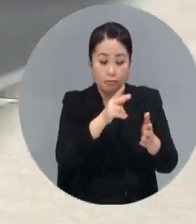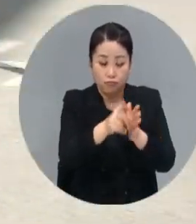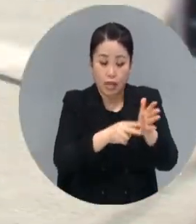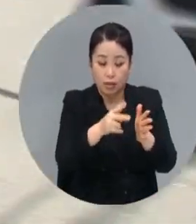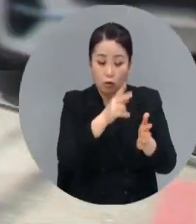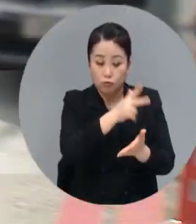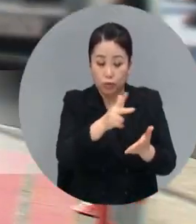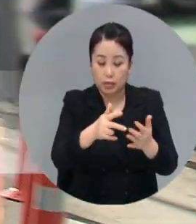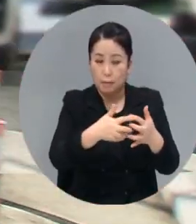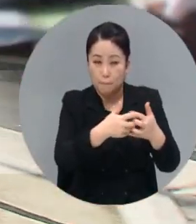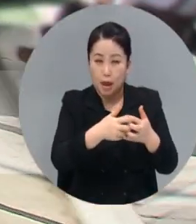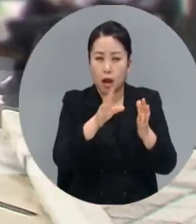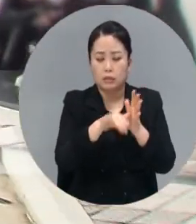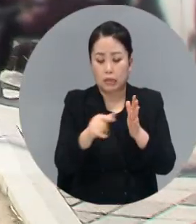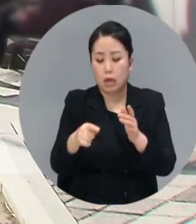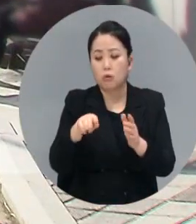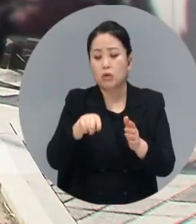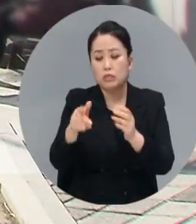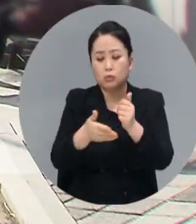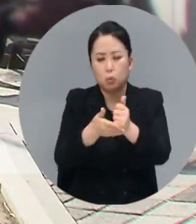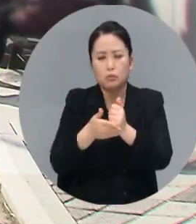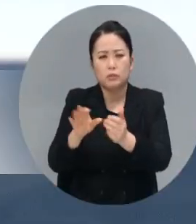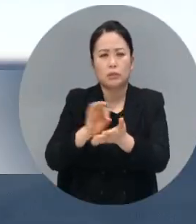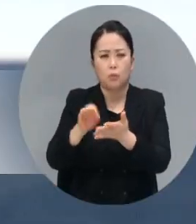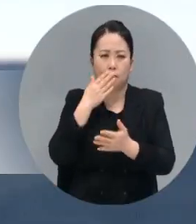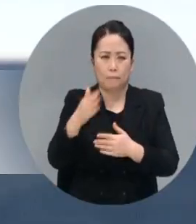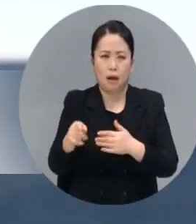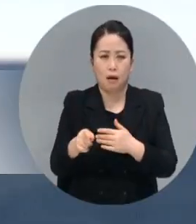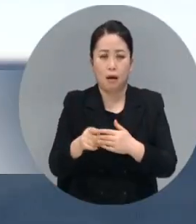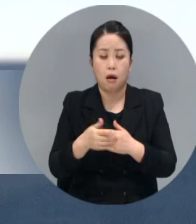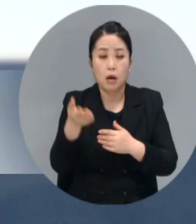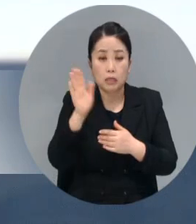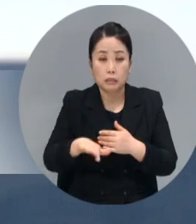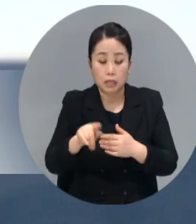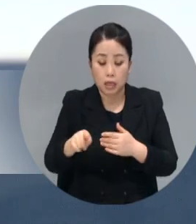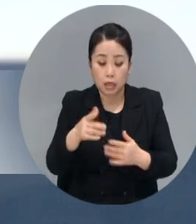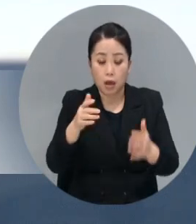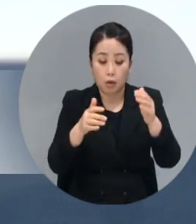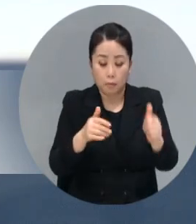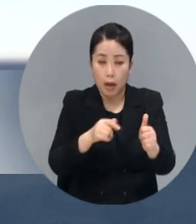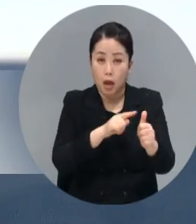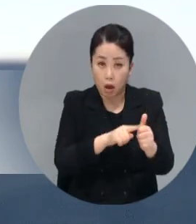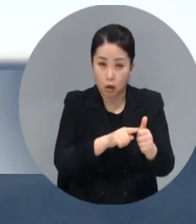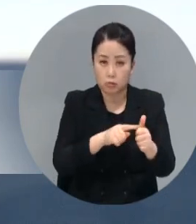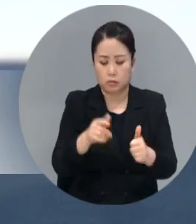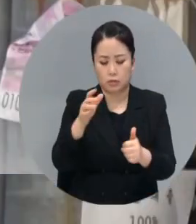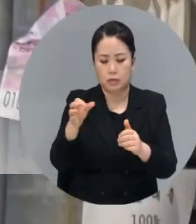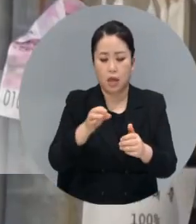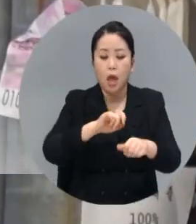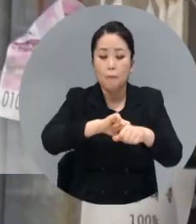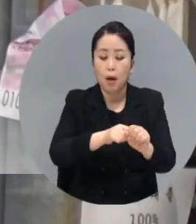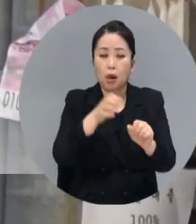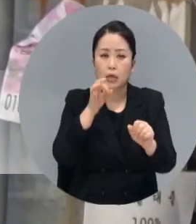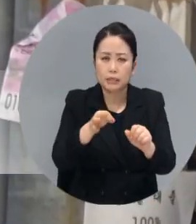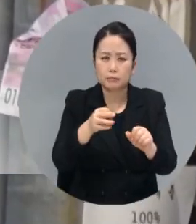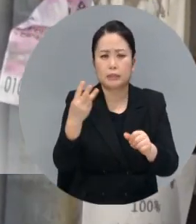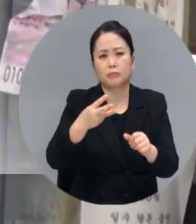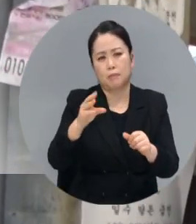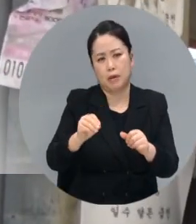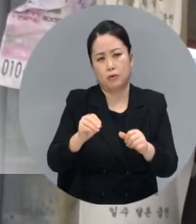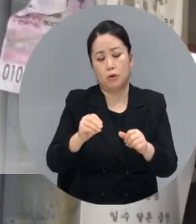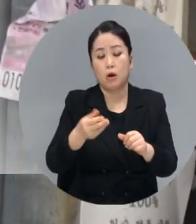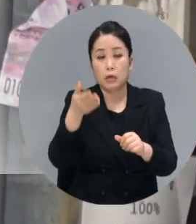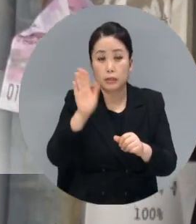국가철도공단이 해당 업주에게 부과해온 변상금은 매년 3천만 원 수준입니다. 땅 사용료의 120%,